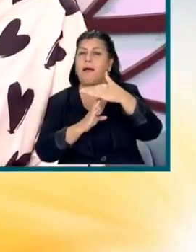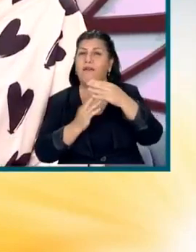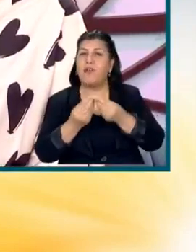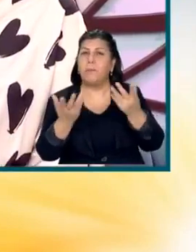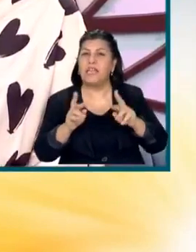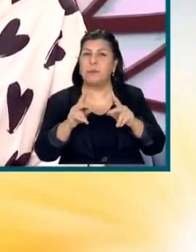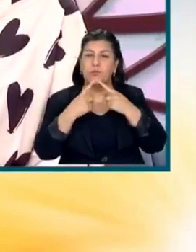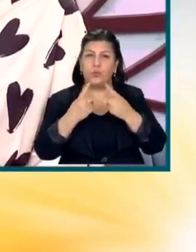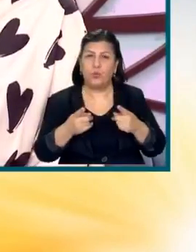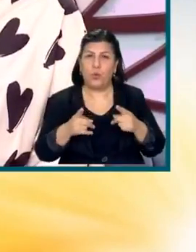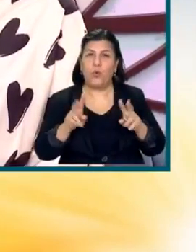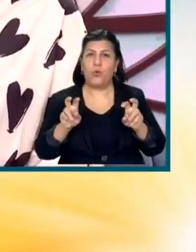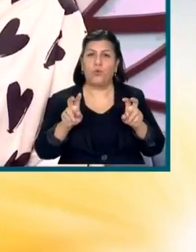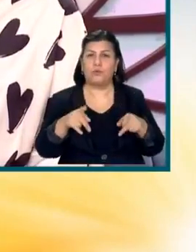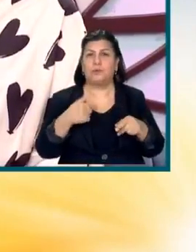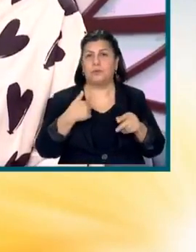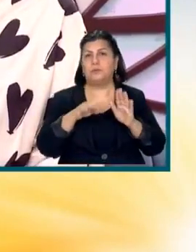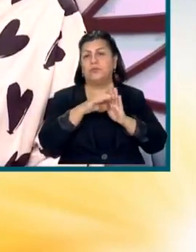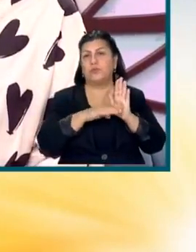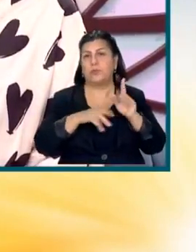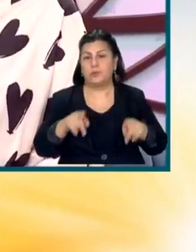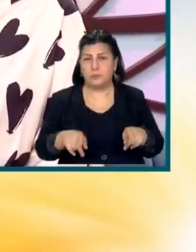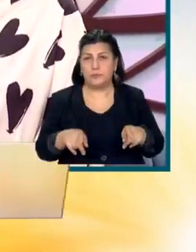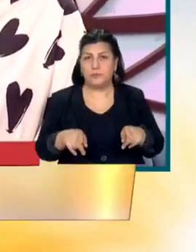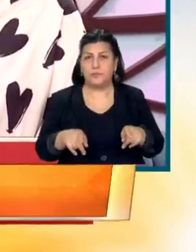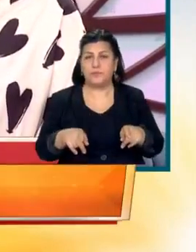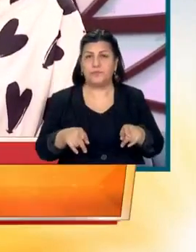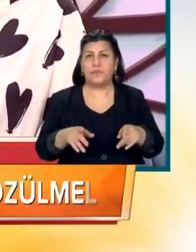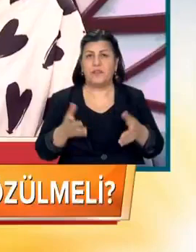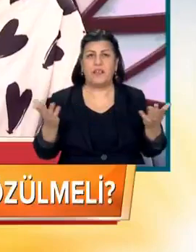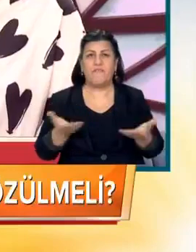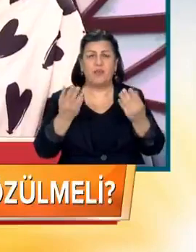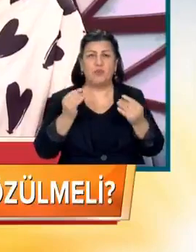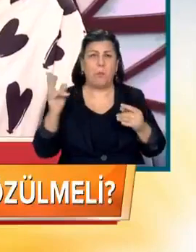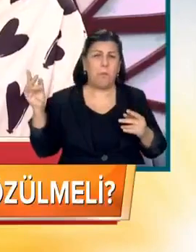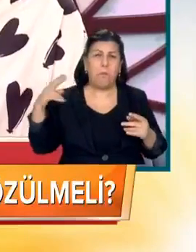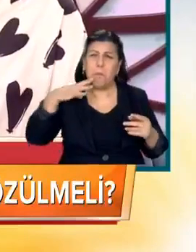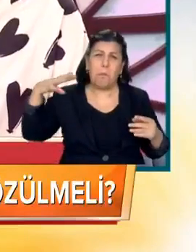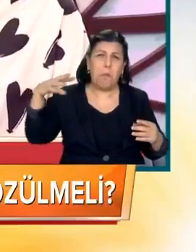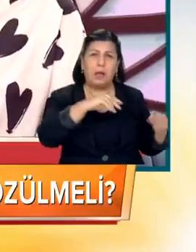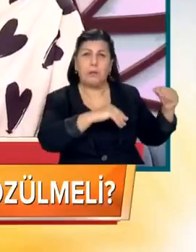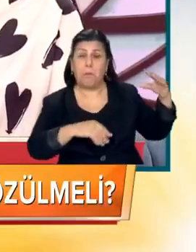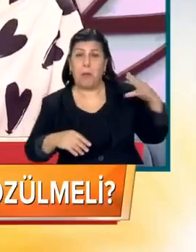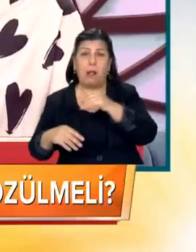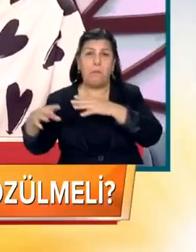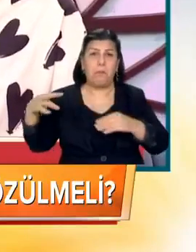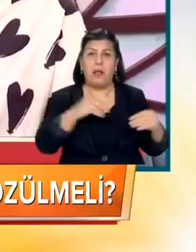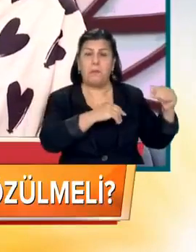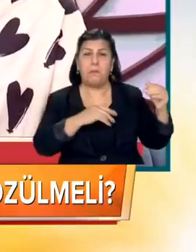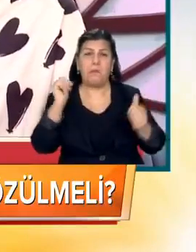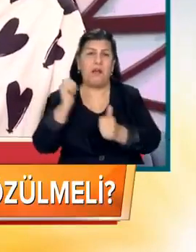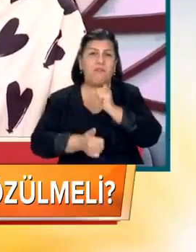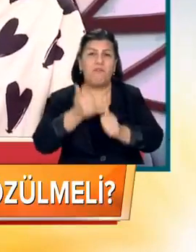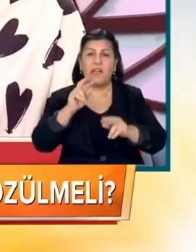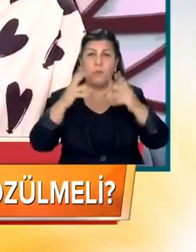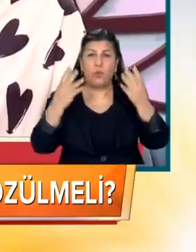ediyoruz kastın şu şimdi Benimki biraz önceki tartışma dediğimiz gibi olmadığı fena halde geçti sana bağırdın o sana bağırdık a kavga